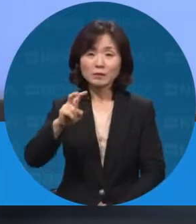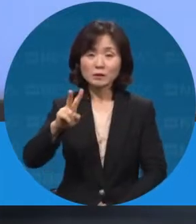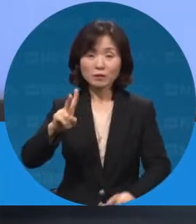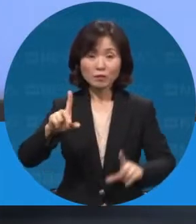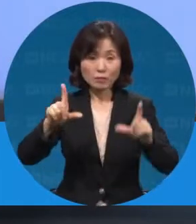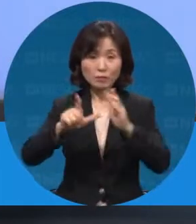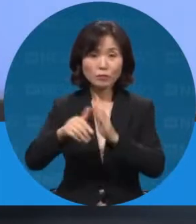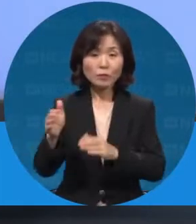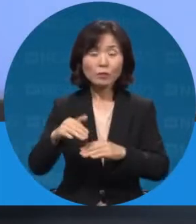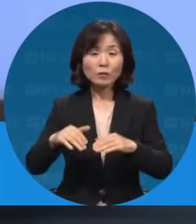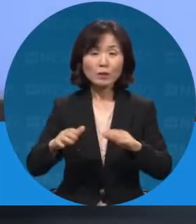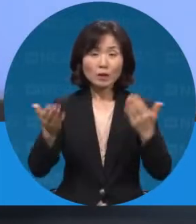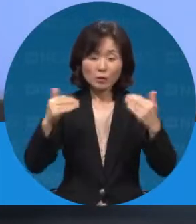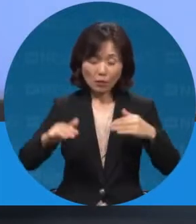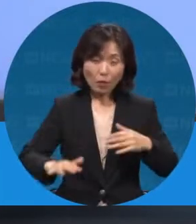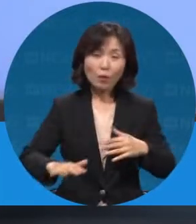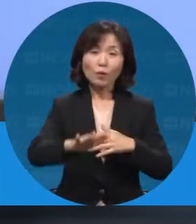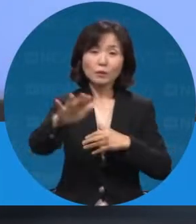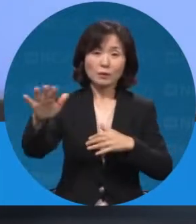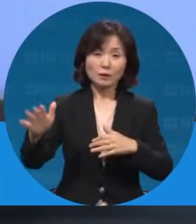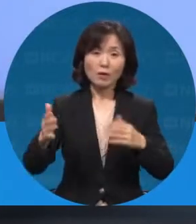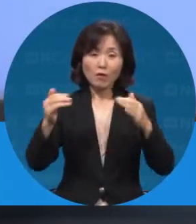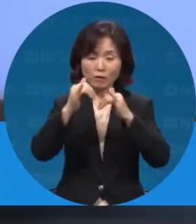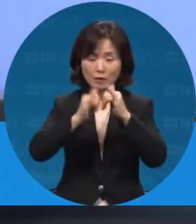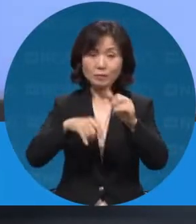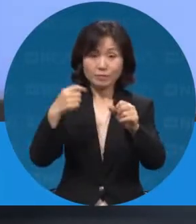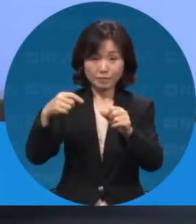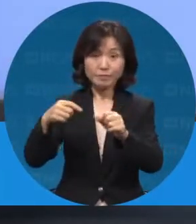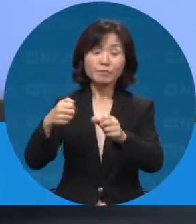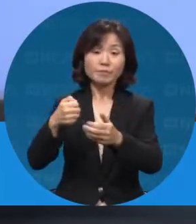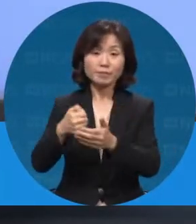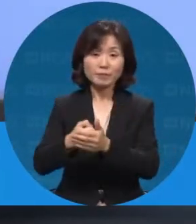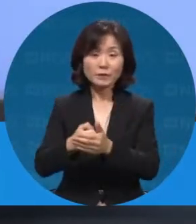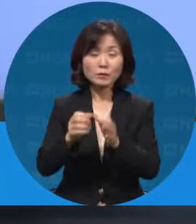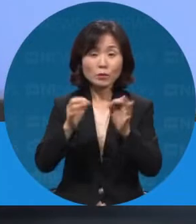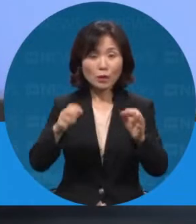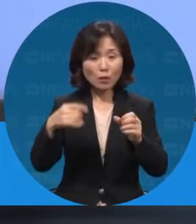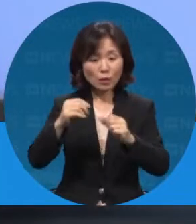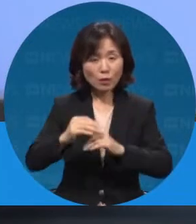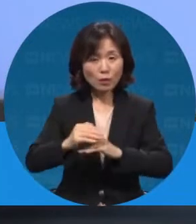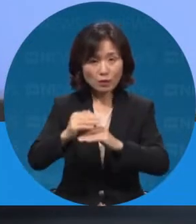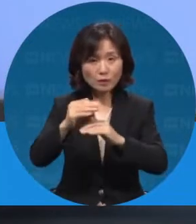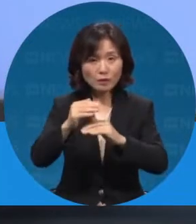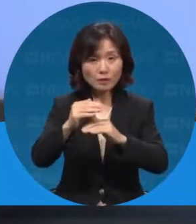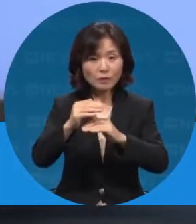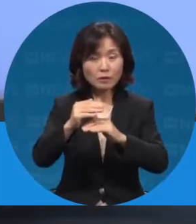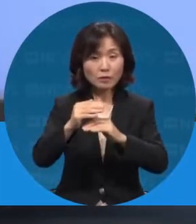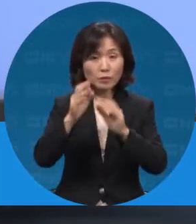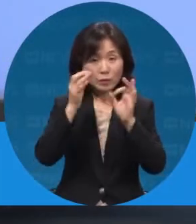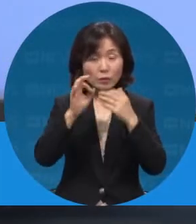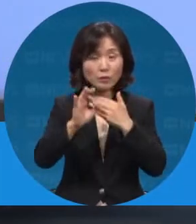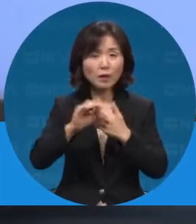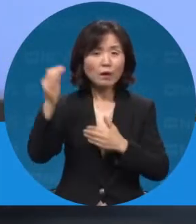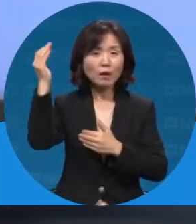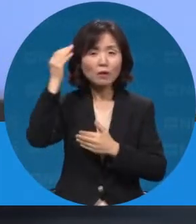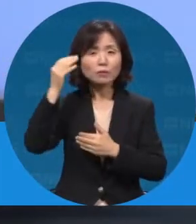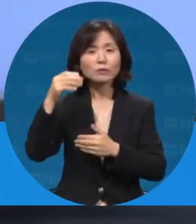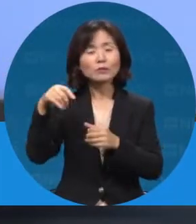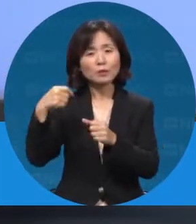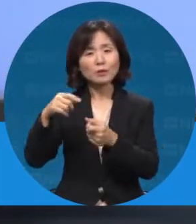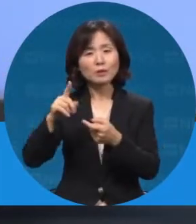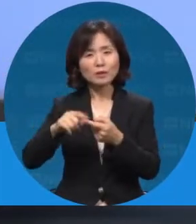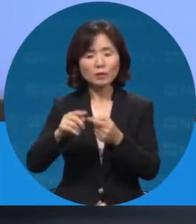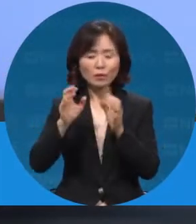2022년부터는 모든 학교에서 역사를 가르치기로 했습니다. 그동안 커리큘럼을 마련해온 과정을 보면 우리의 교육을 되돌아보게